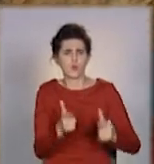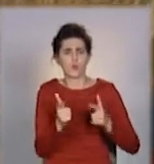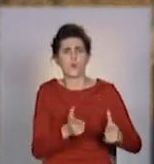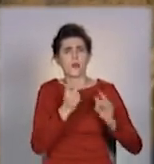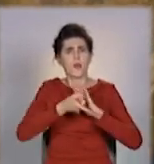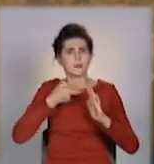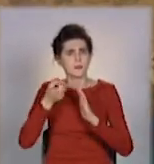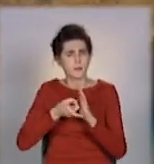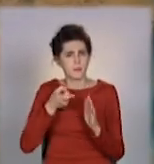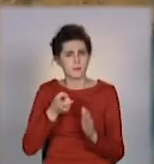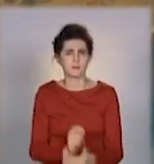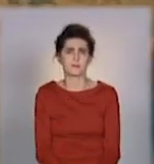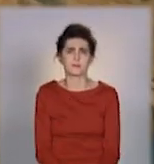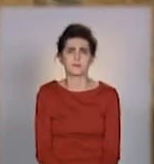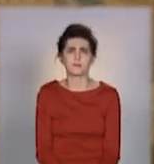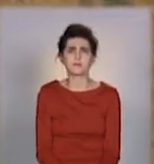29:30. Давай,